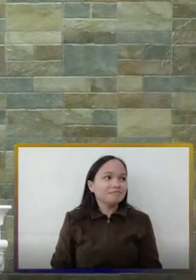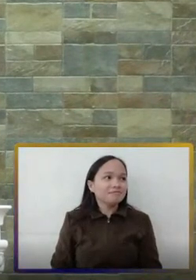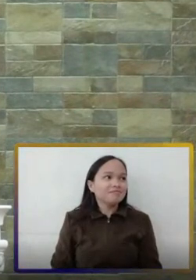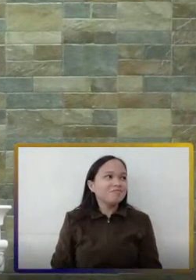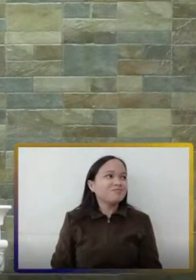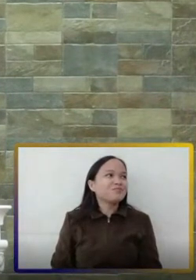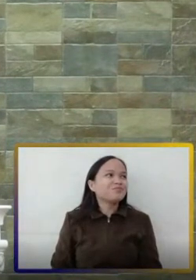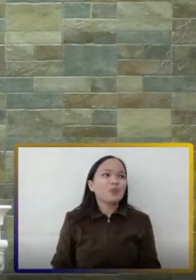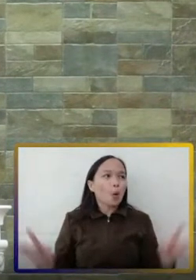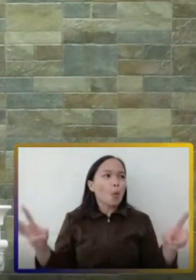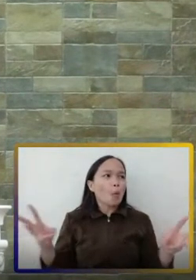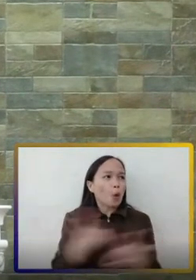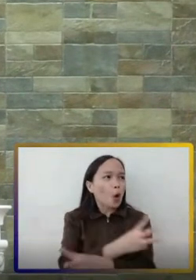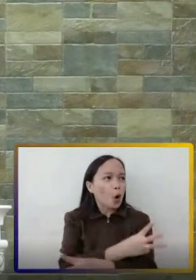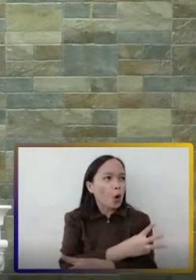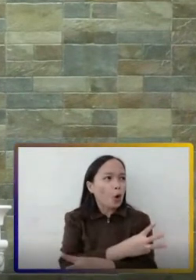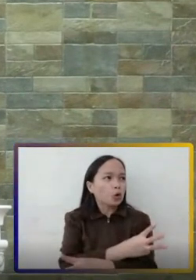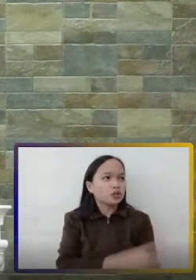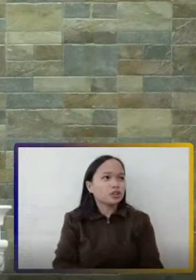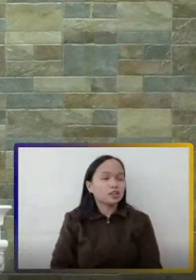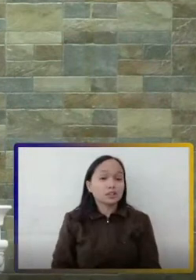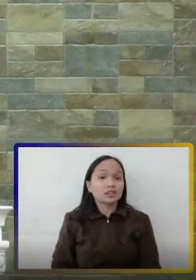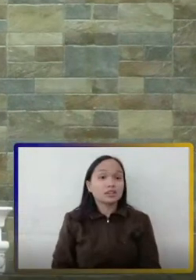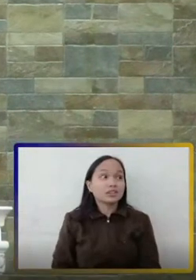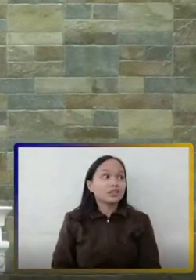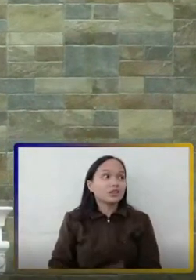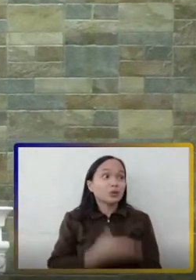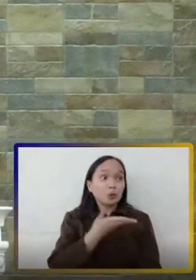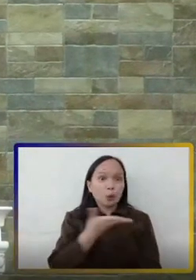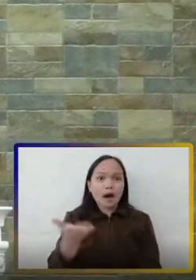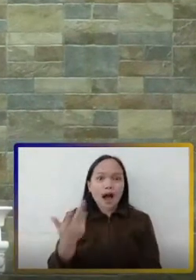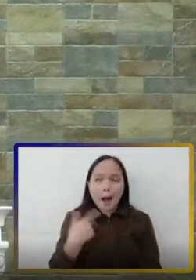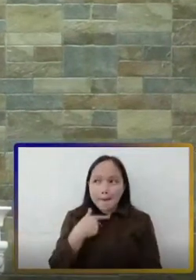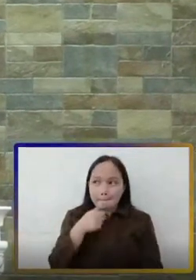The worst is, nandoon pa yan sa sikretong lugar.